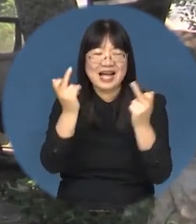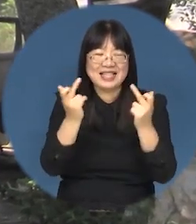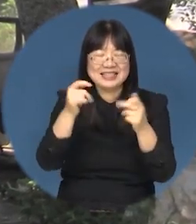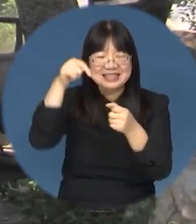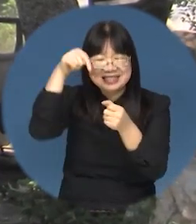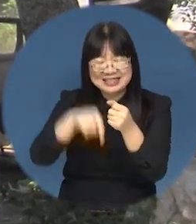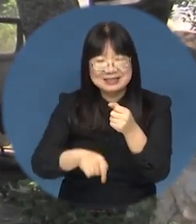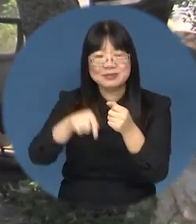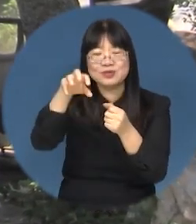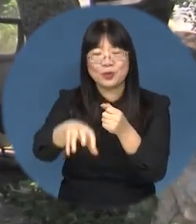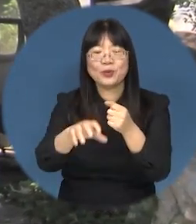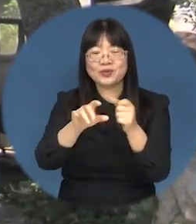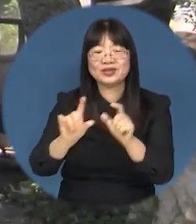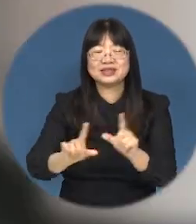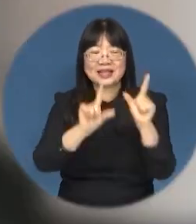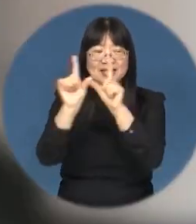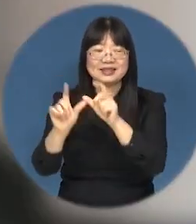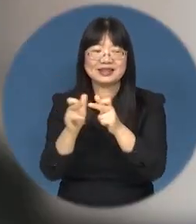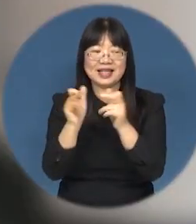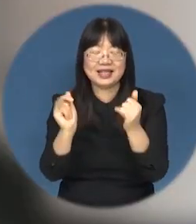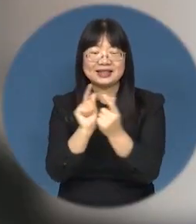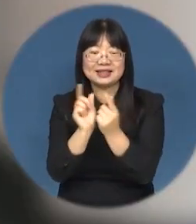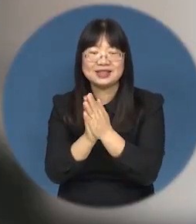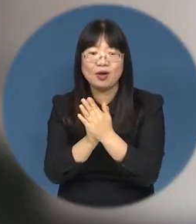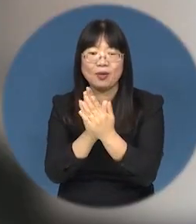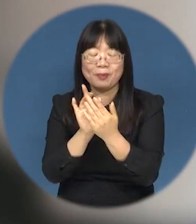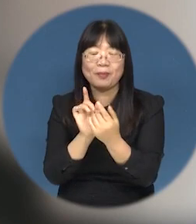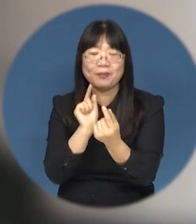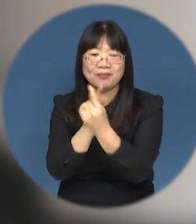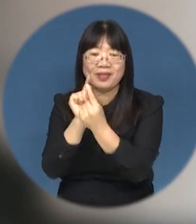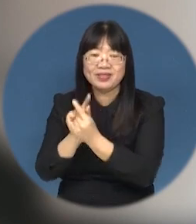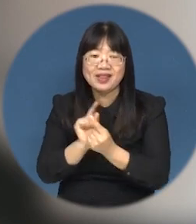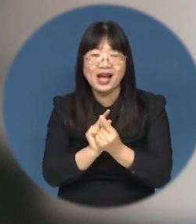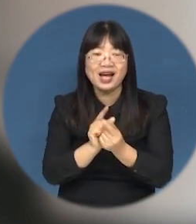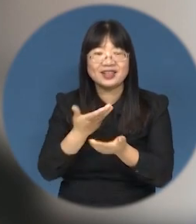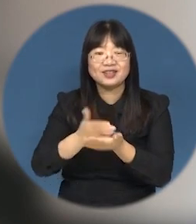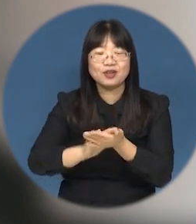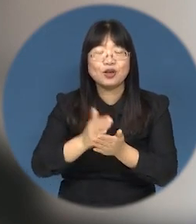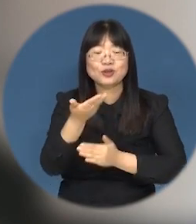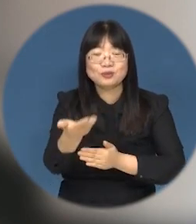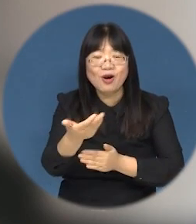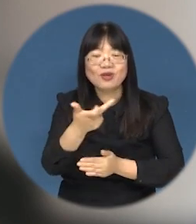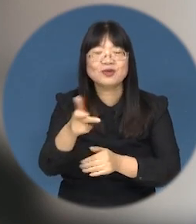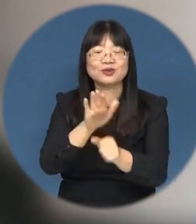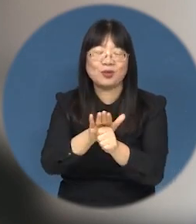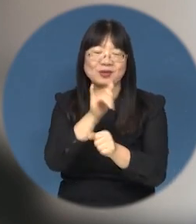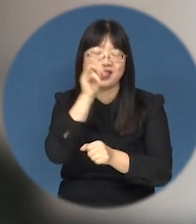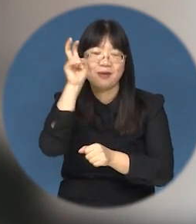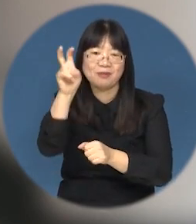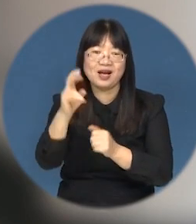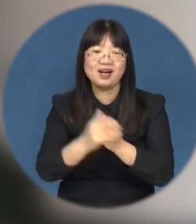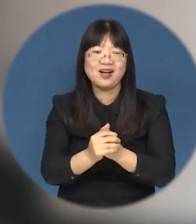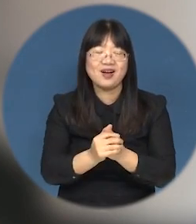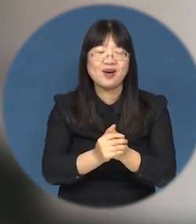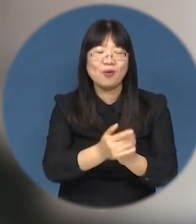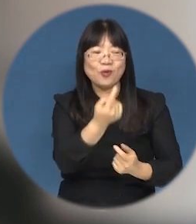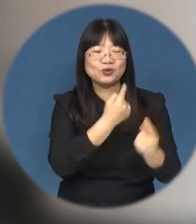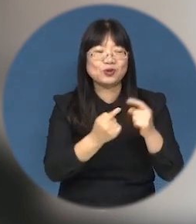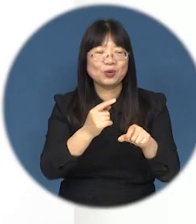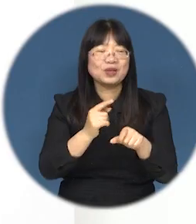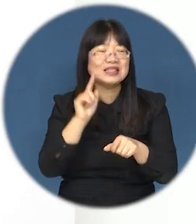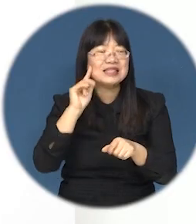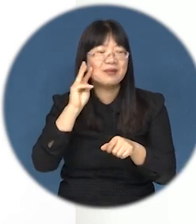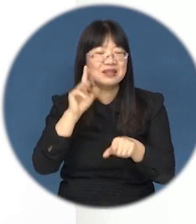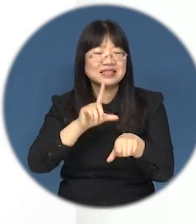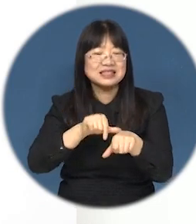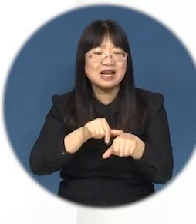장애인들 직접 찾아뵈서 AS를 해주면은 그분들한테 큰 도움은 되겠다. 예, 네. 예. 오는 거 한 2, 3일 정도 시간만 절약을